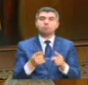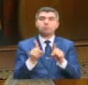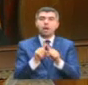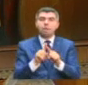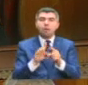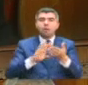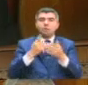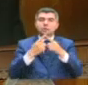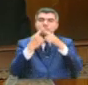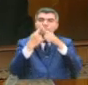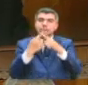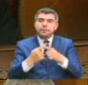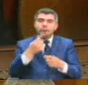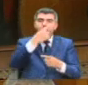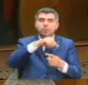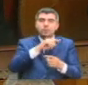وهي في